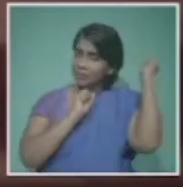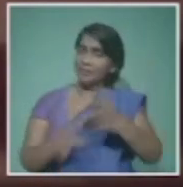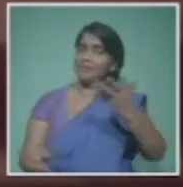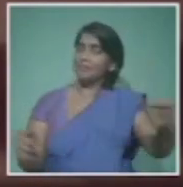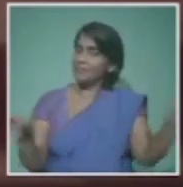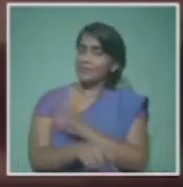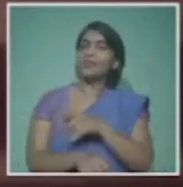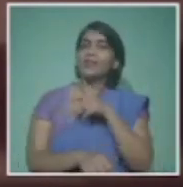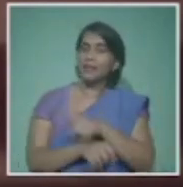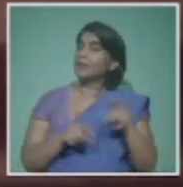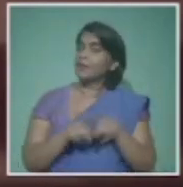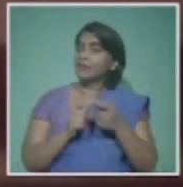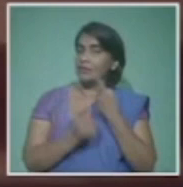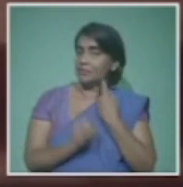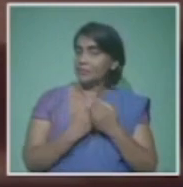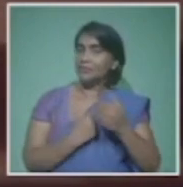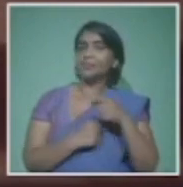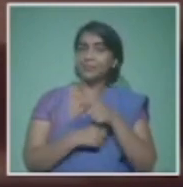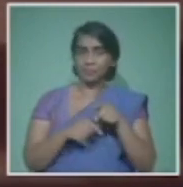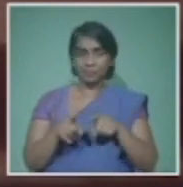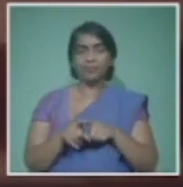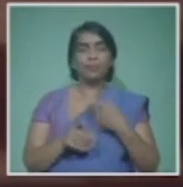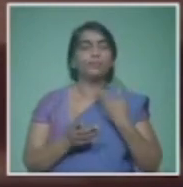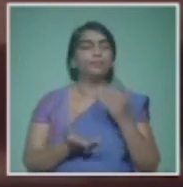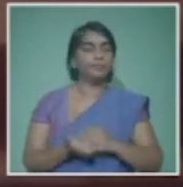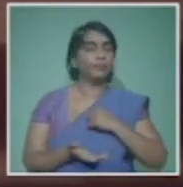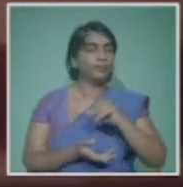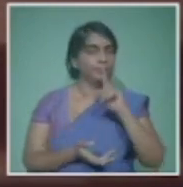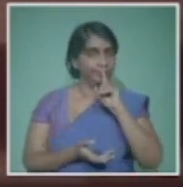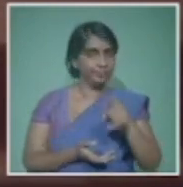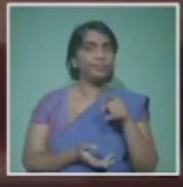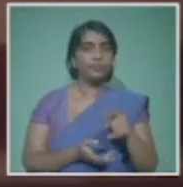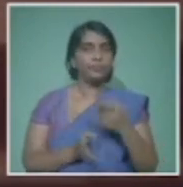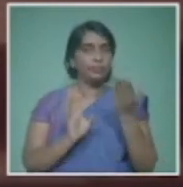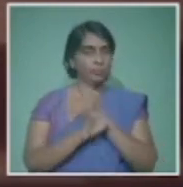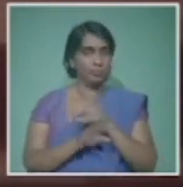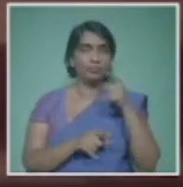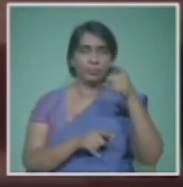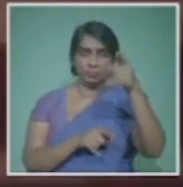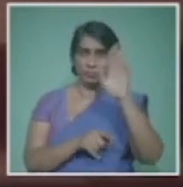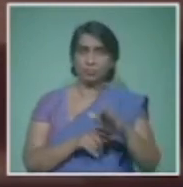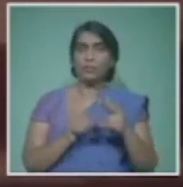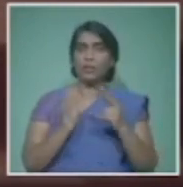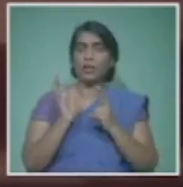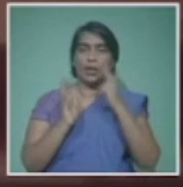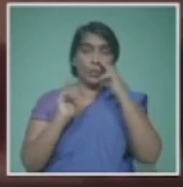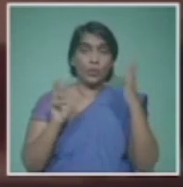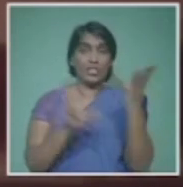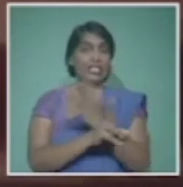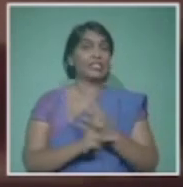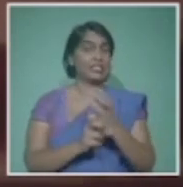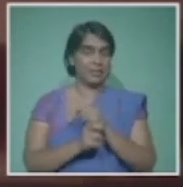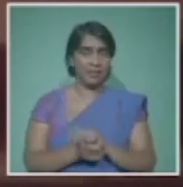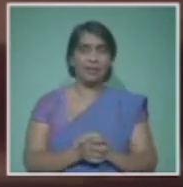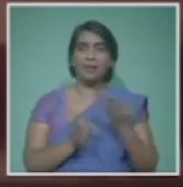ඒකන්ට තමුන්නාන්සලා අවශ්‍ය පරීක්ෂණ කරන්න. ඊට අමතරව මම නැවත කියන්න ඕනේ පහුගිය දවස්වල මෙතන ඉන්නවා නාවල පිටියේ සිංහයා.